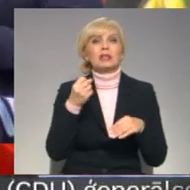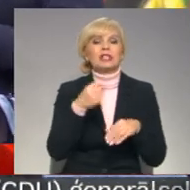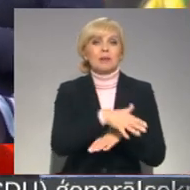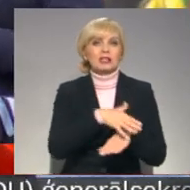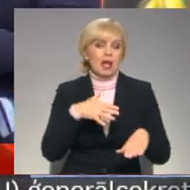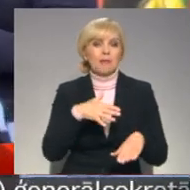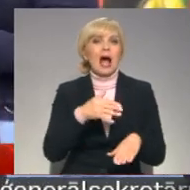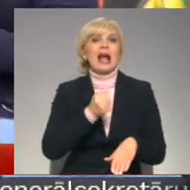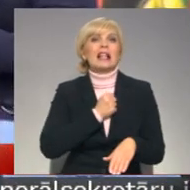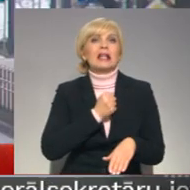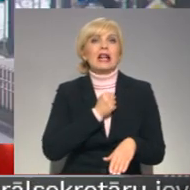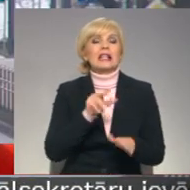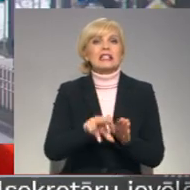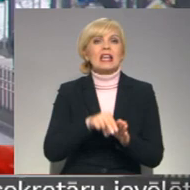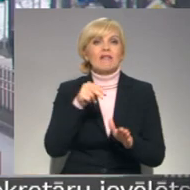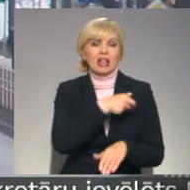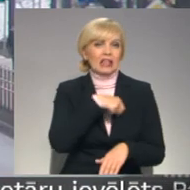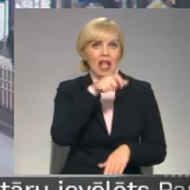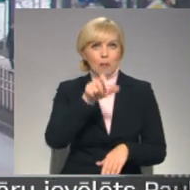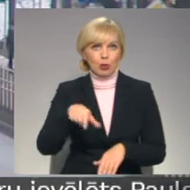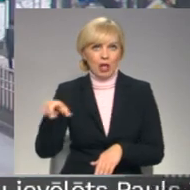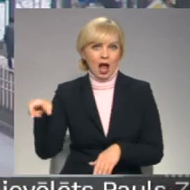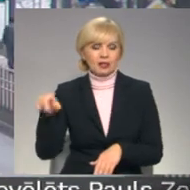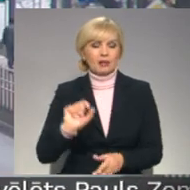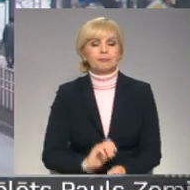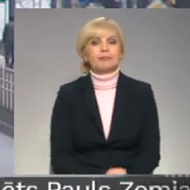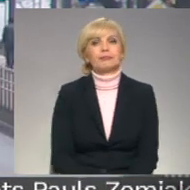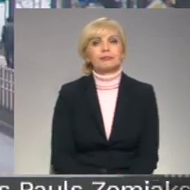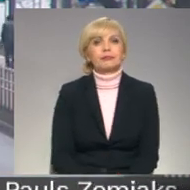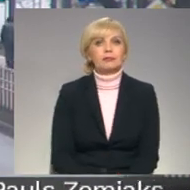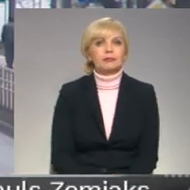Latgales ievēlētie deputāti. Evika Muiznece, Aleksandrs Stavsks, Pāvils Galers, Dotkom televīzija.